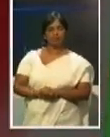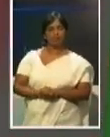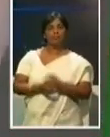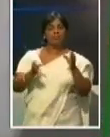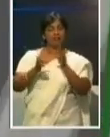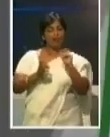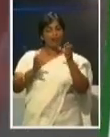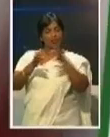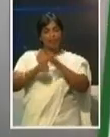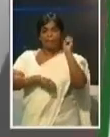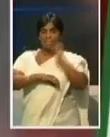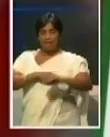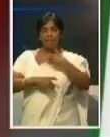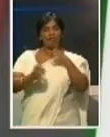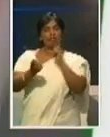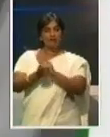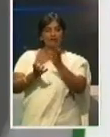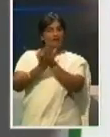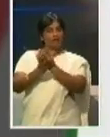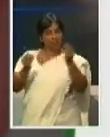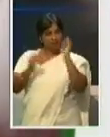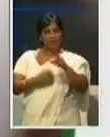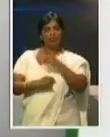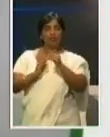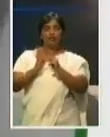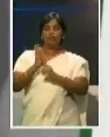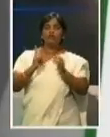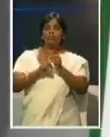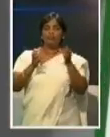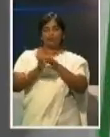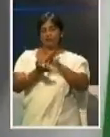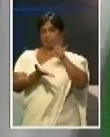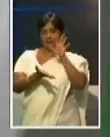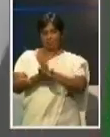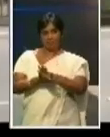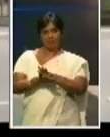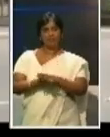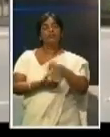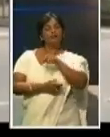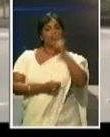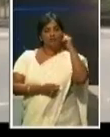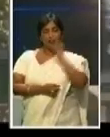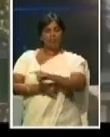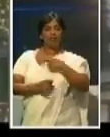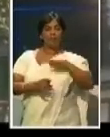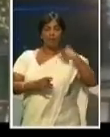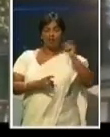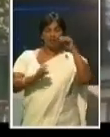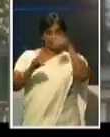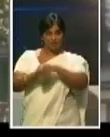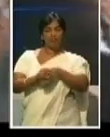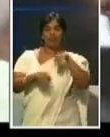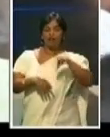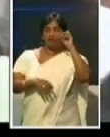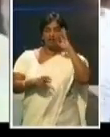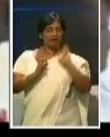පක්ෂ මූලස්ථානයේ සංවිධාන කර තිබූ හමුව අවලංගු කිරීමට එක්සත් ජාතික පක්ෂය තීරණය කර තිබුණා. ඒ හේතුවෙන් සිරිකොත මූලස්ථානයේ අසල